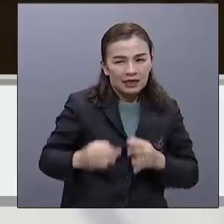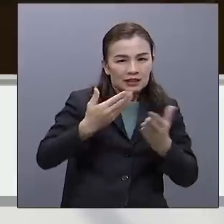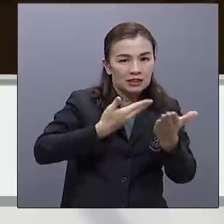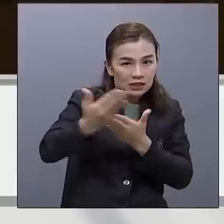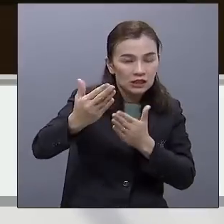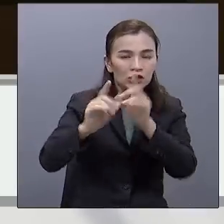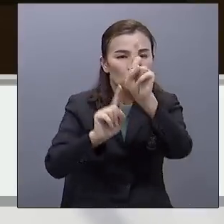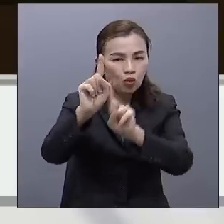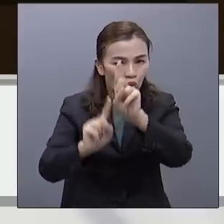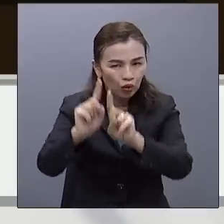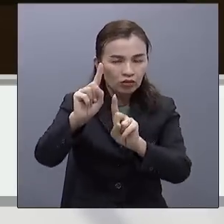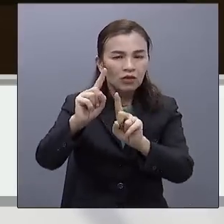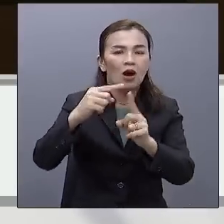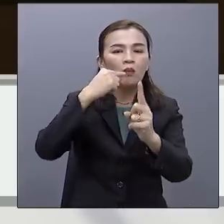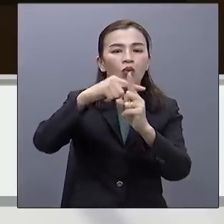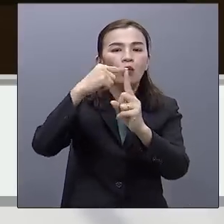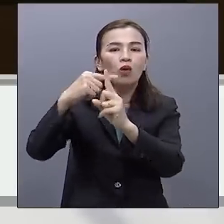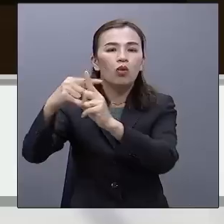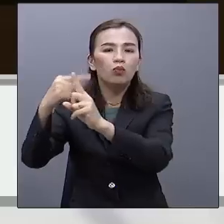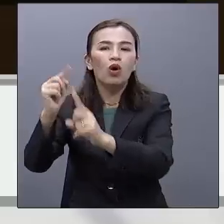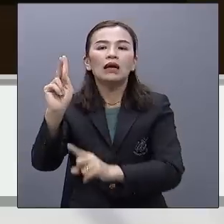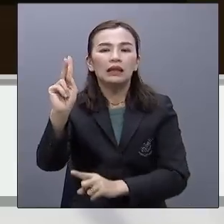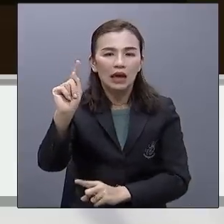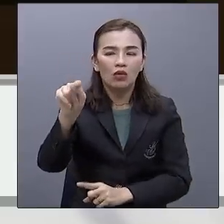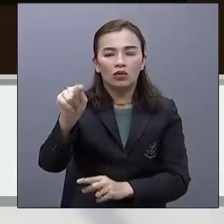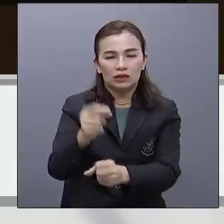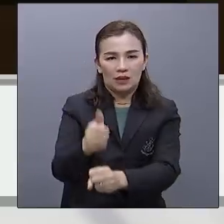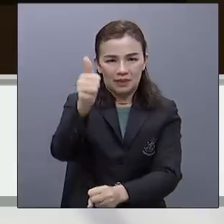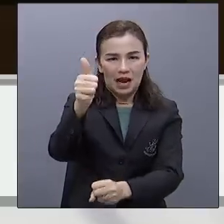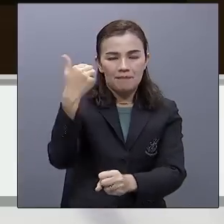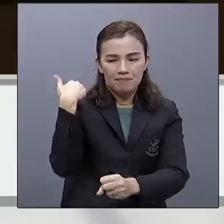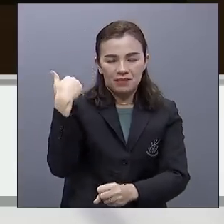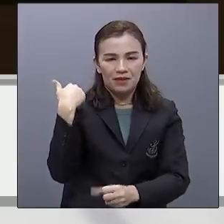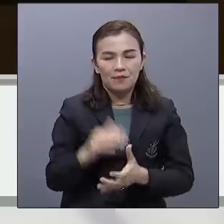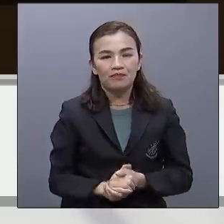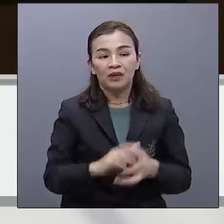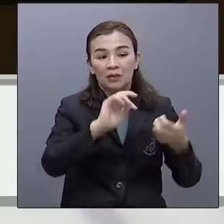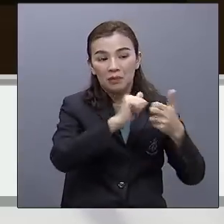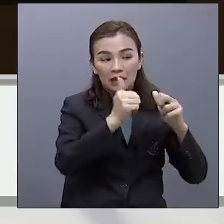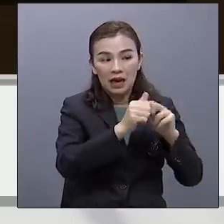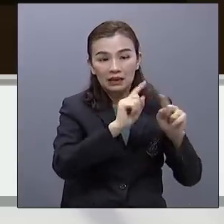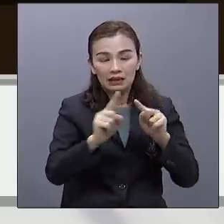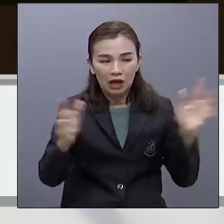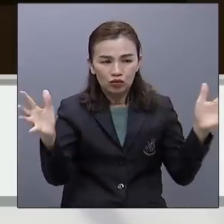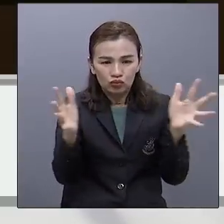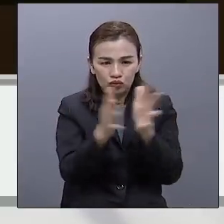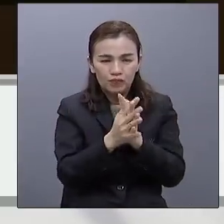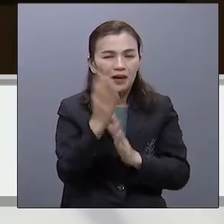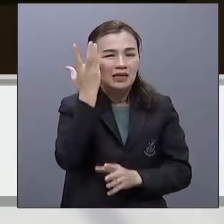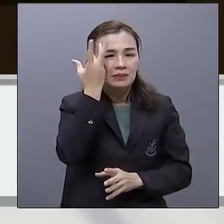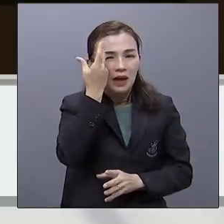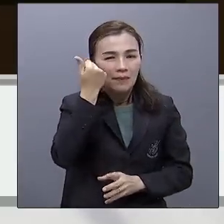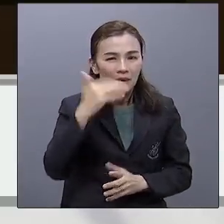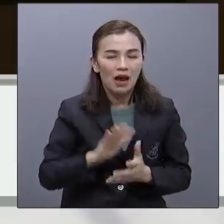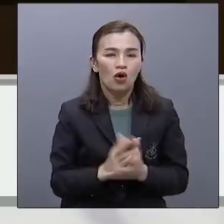ลงทุนต่อตลาดก็เลยกลับมาเขียวได้โดยรวมแล้วจากหลายๆปัจจัยประเมินได้ว่าถ้าต้องรอจะมีรัฐบาล